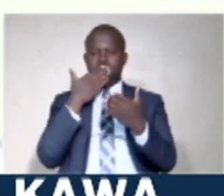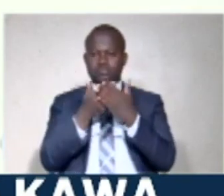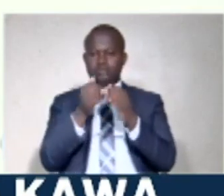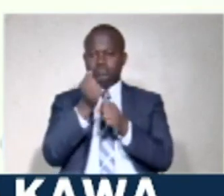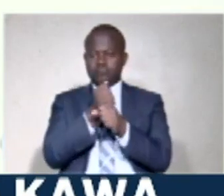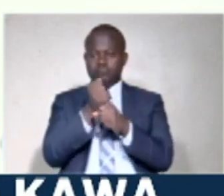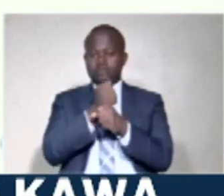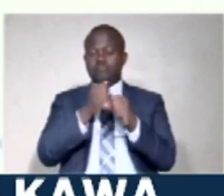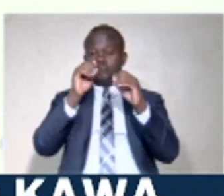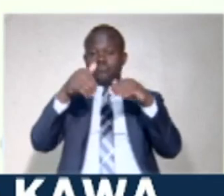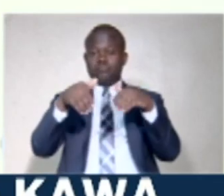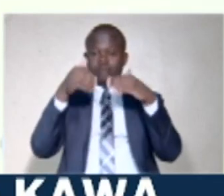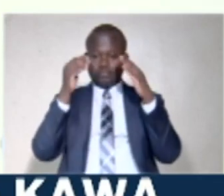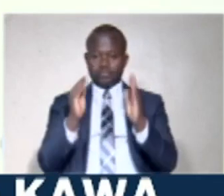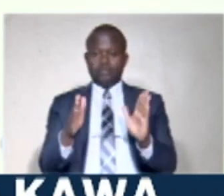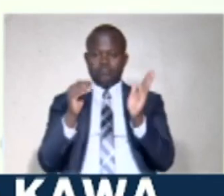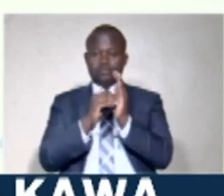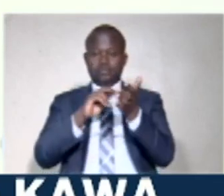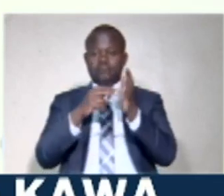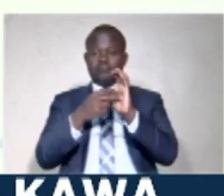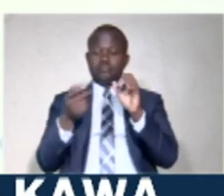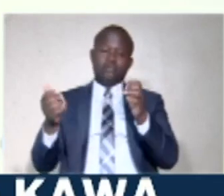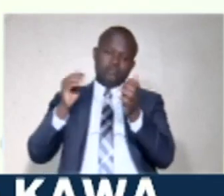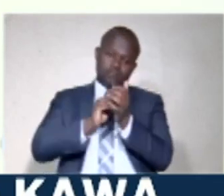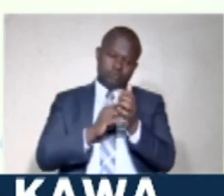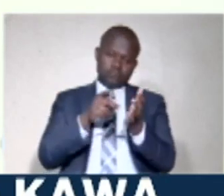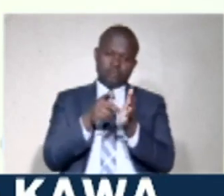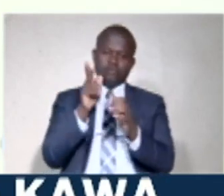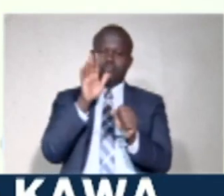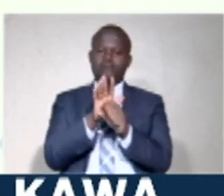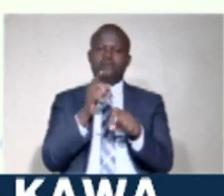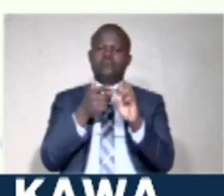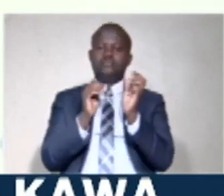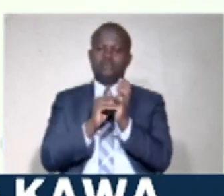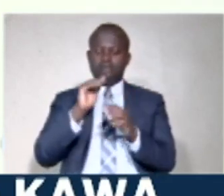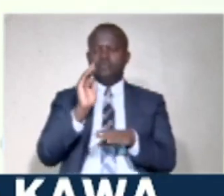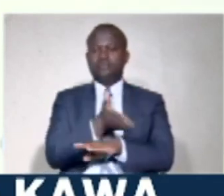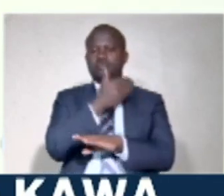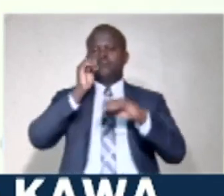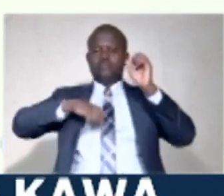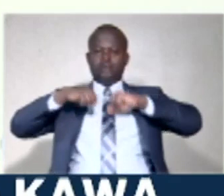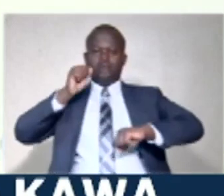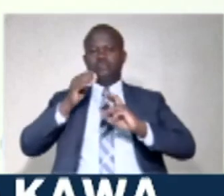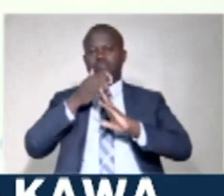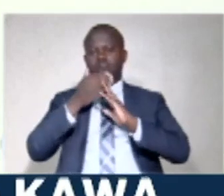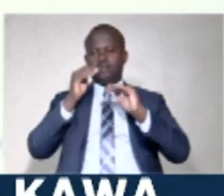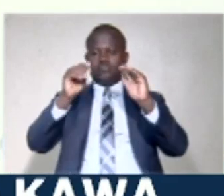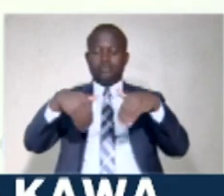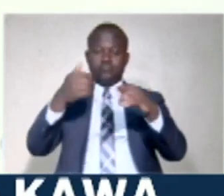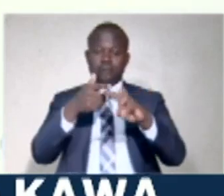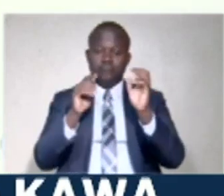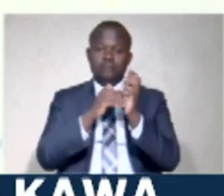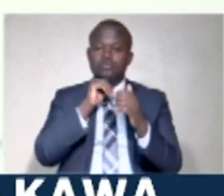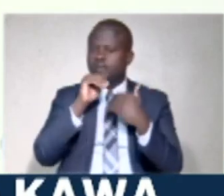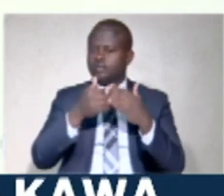kawa y'abahinzi. Bivuze kandi kongera kuyigura ku bwinshi ndetse no kuvanaho ubusumbane hagati y'abahinzi. Ariko